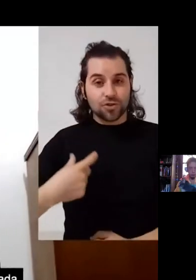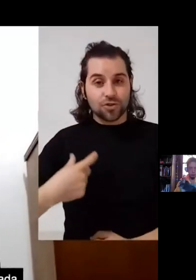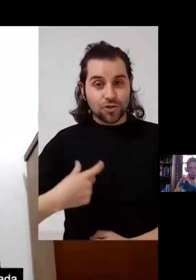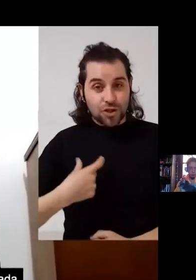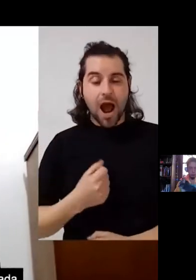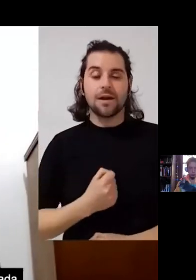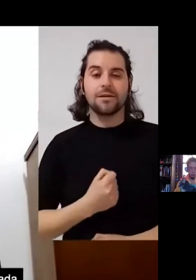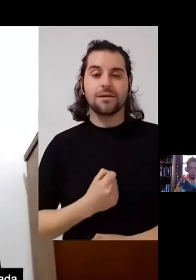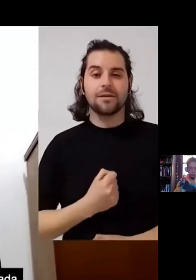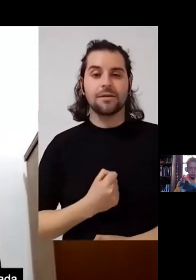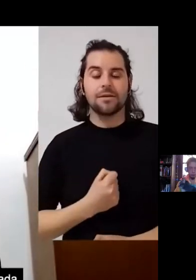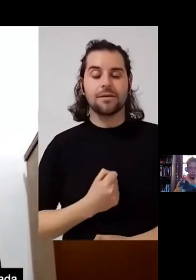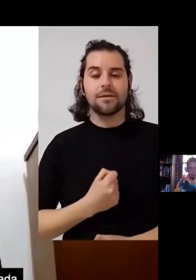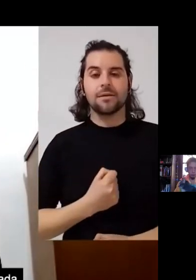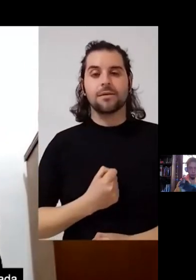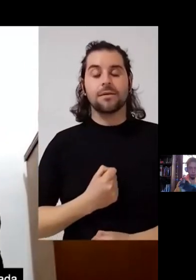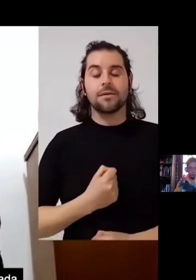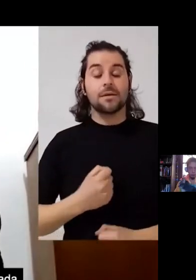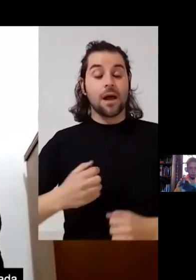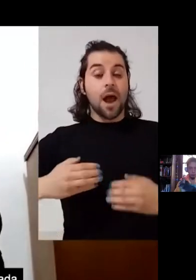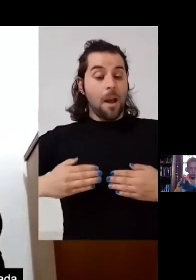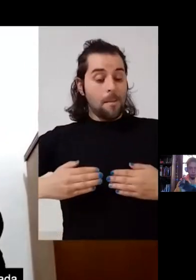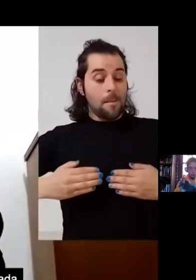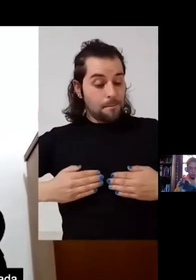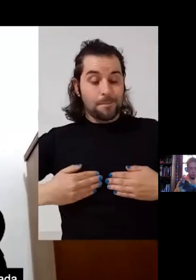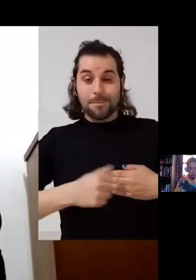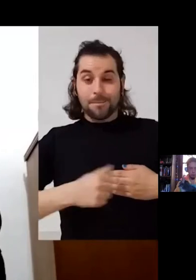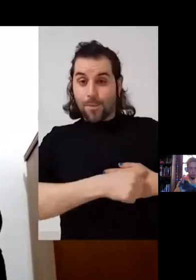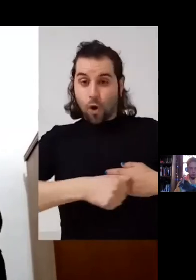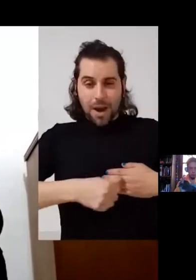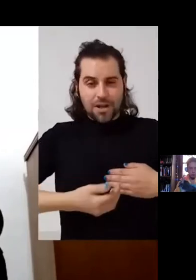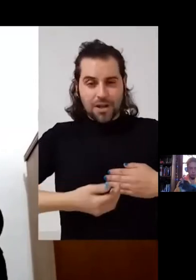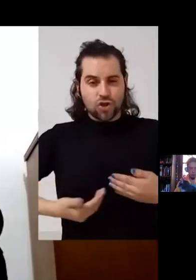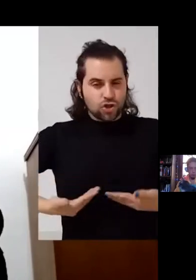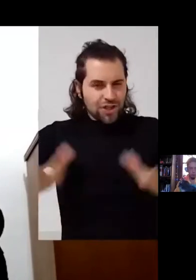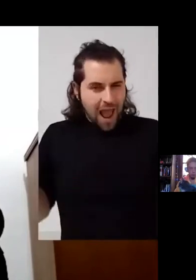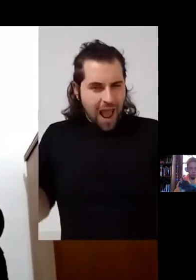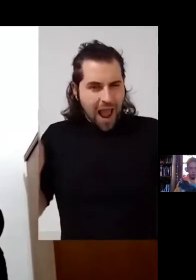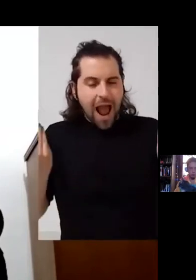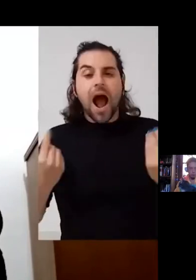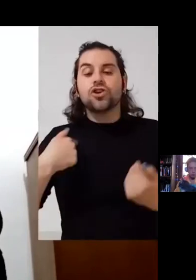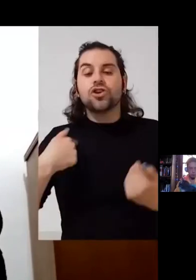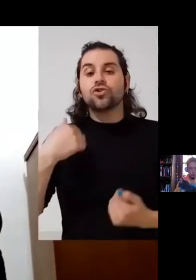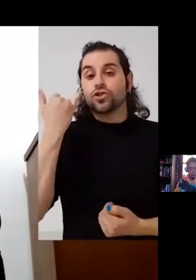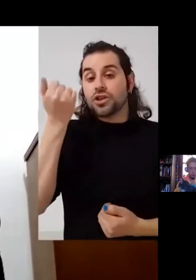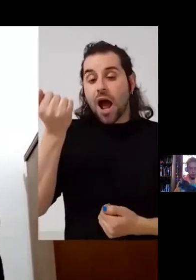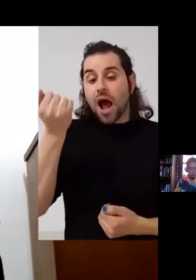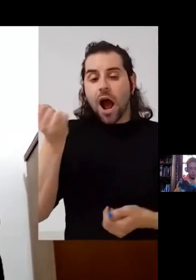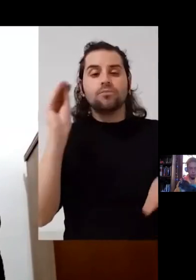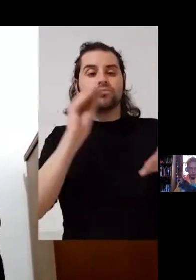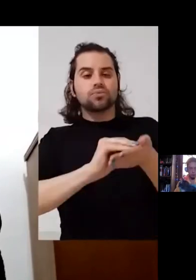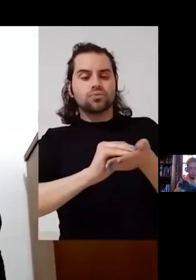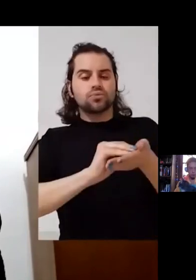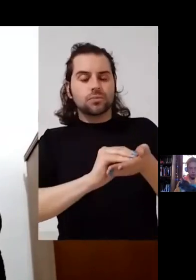suis déjà en santé dans une prépayée où on m'a fait une mastectomie programmée.